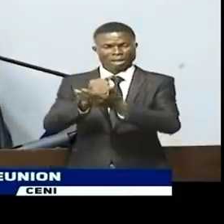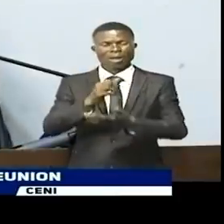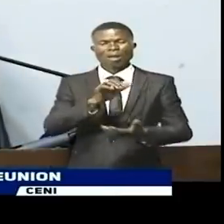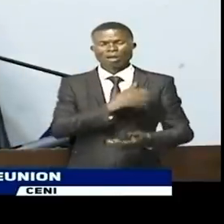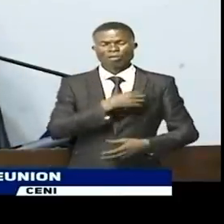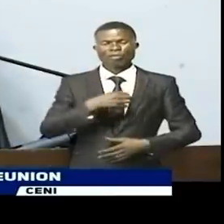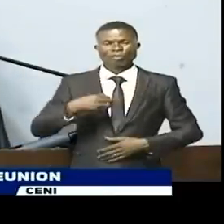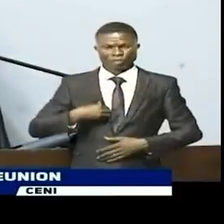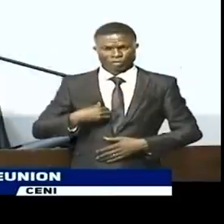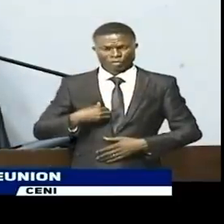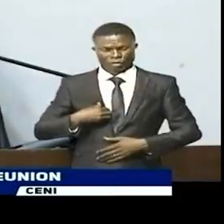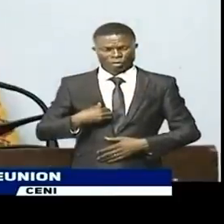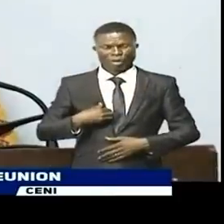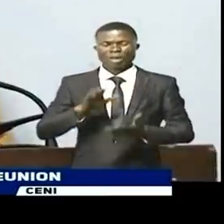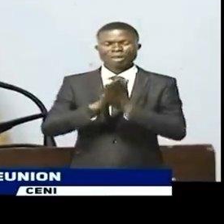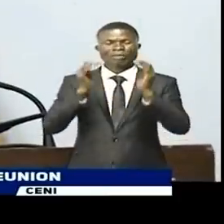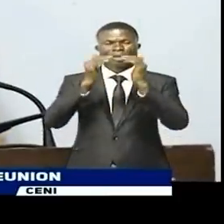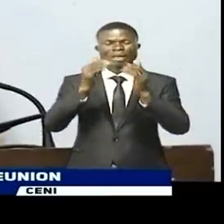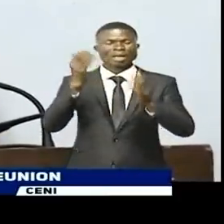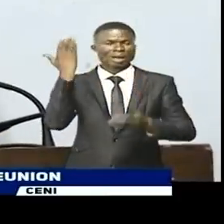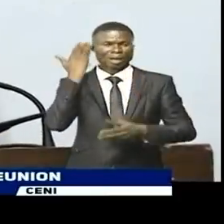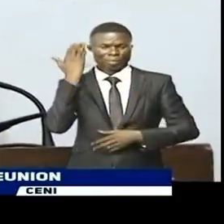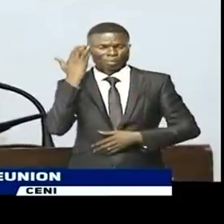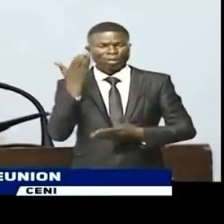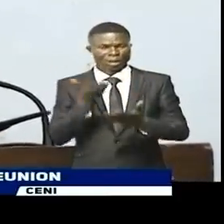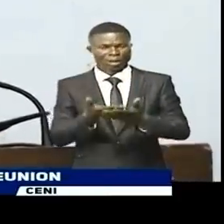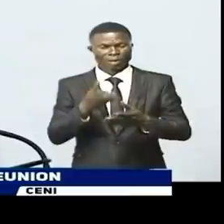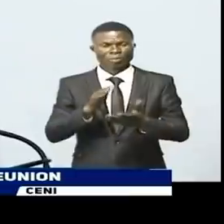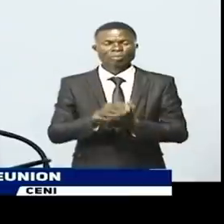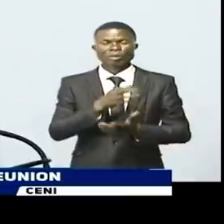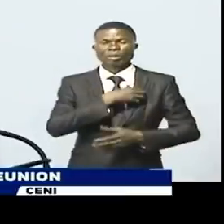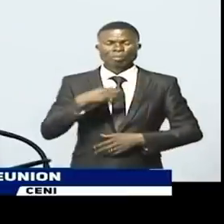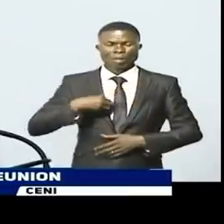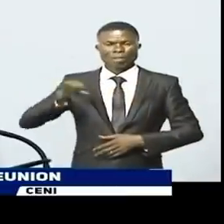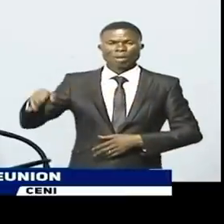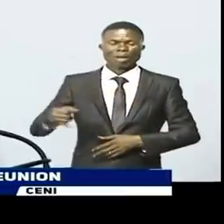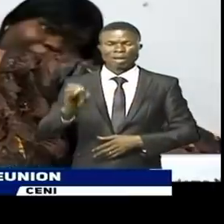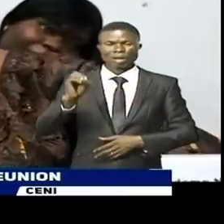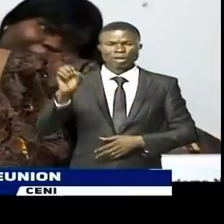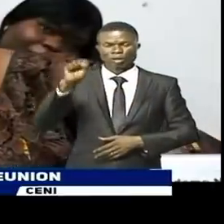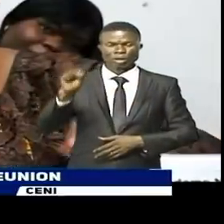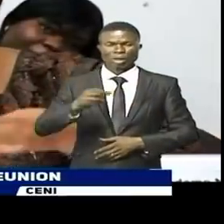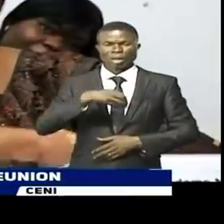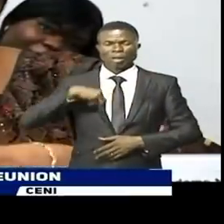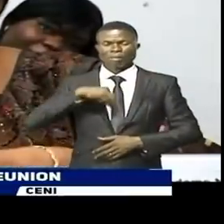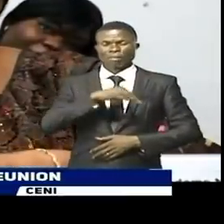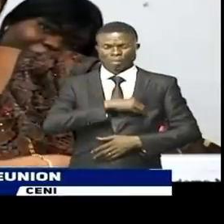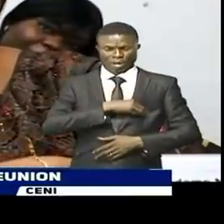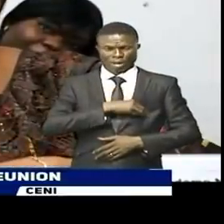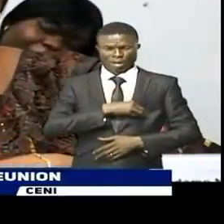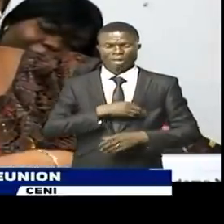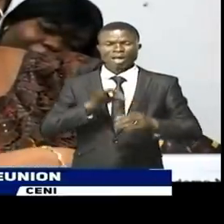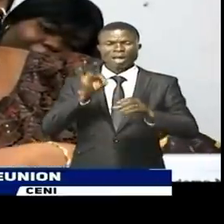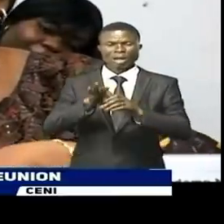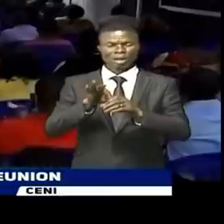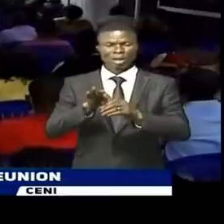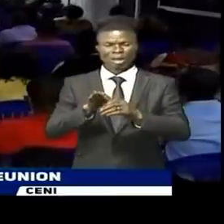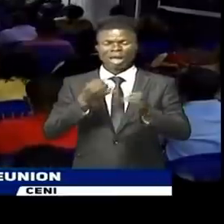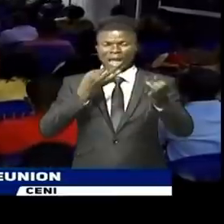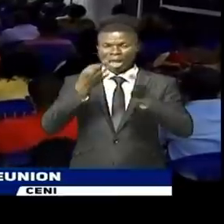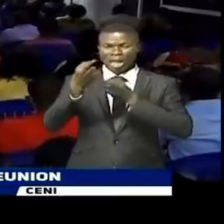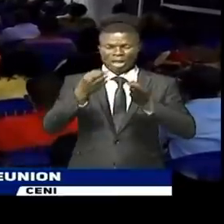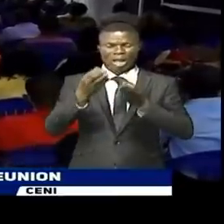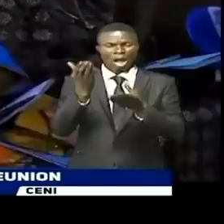de franchir ses limites auparavant madame joséphine ngalula membres de la plénière à la ceni a rappelé que le